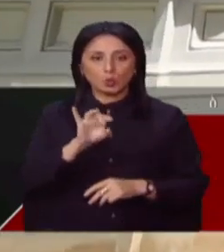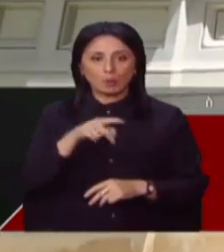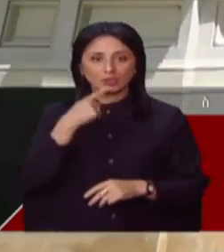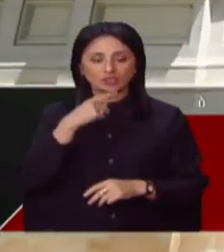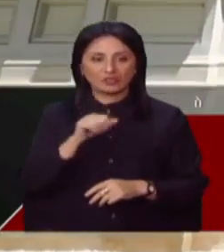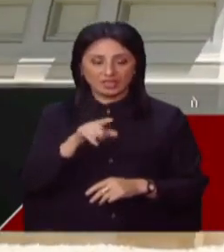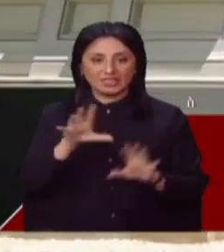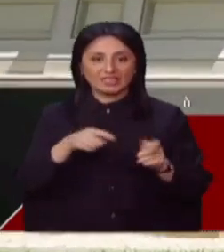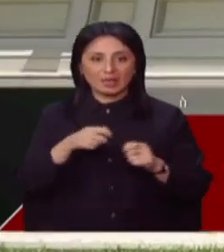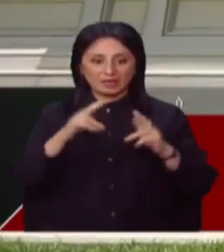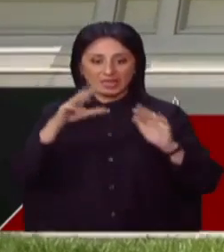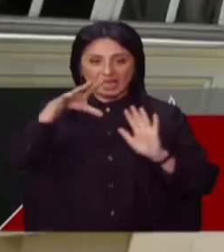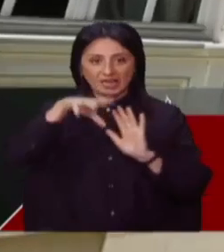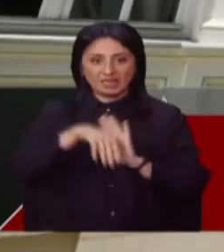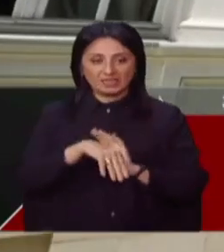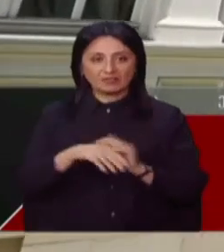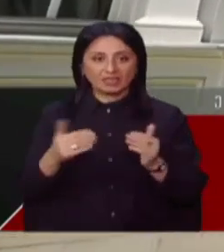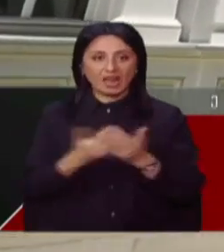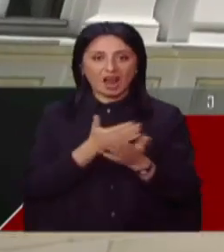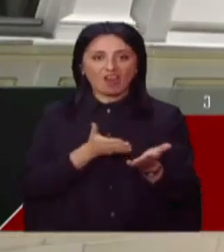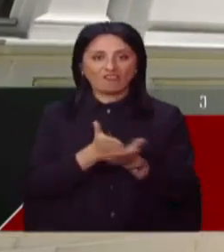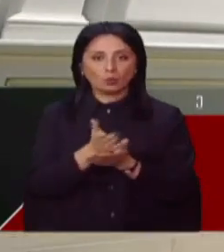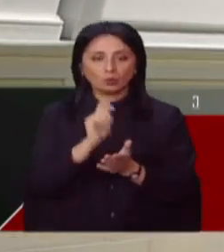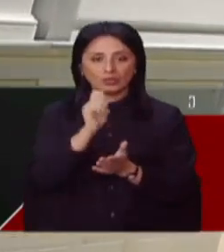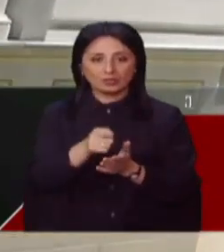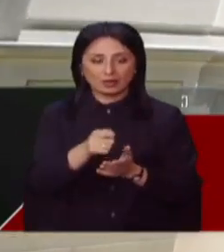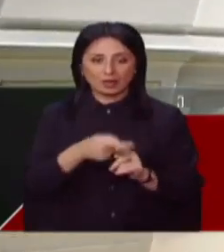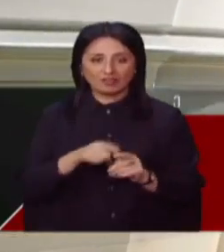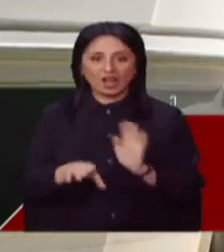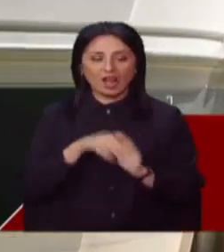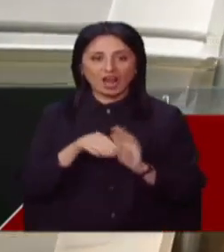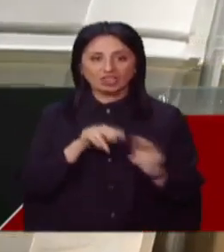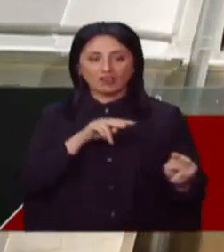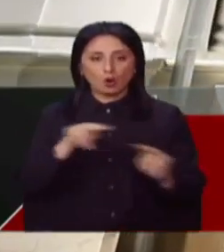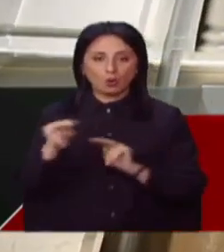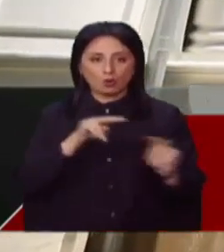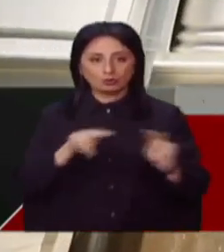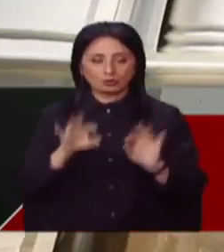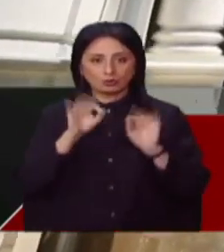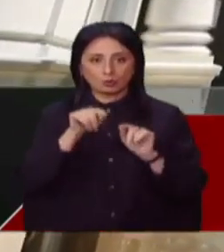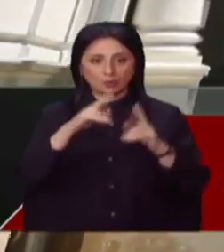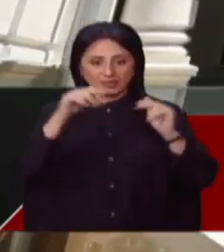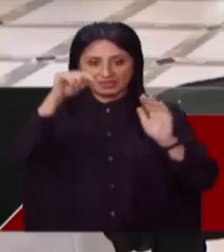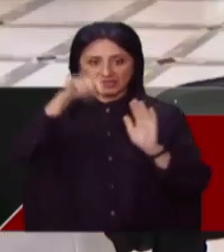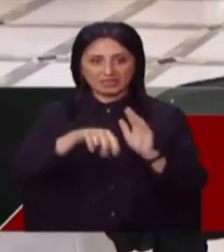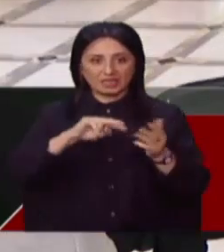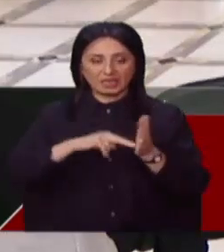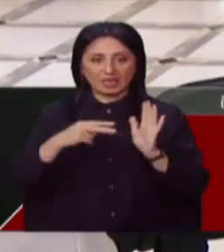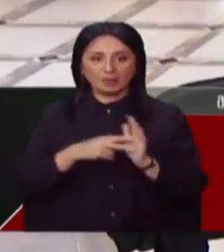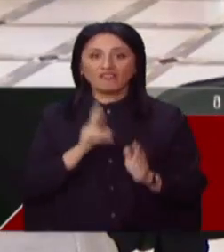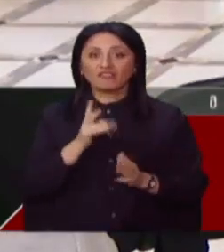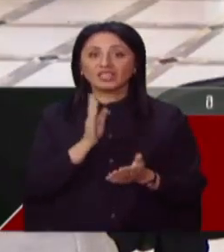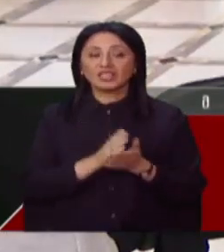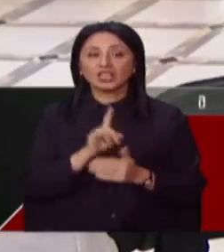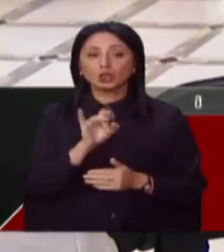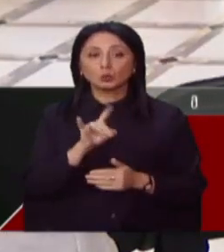ზურაბიშვილი ათონელის საპრეზიდენტო რეზიდენციას ახალ ფუნქციას უთავსებს და არჩევნების კოორდინაციას სწორედ ამ სასახლიდან გეგმავს. ვინ